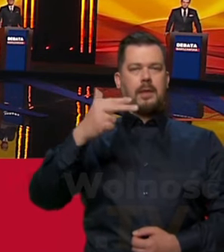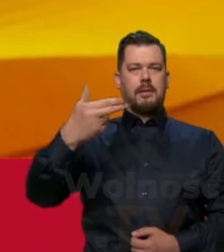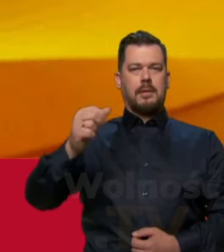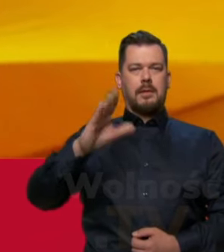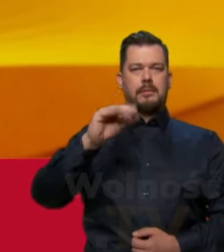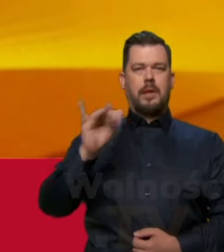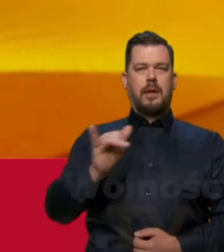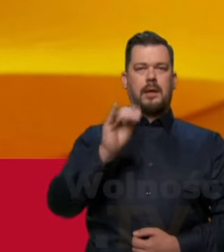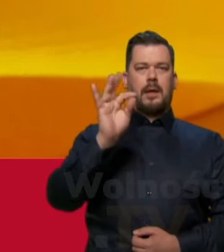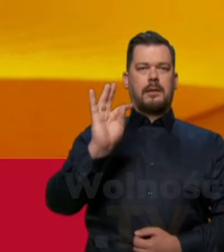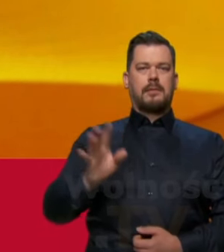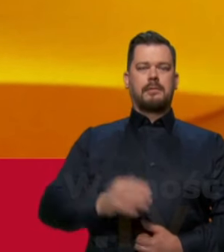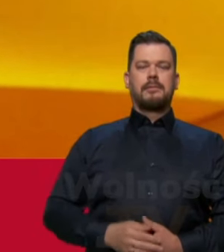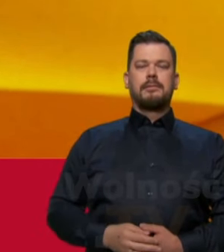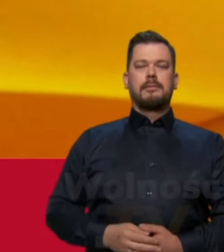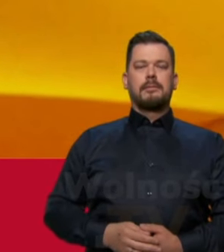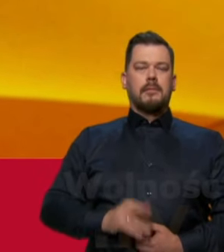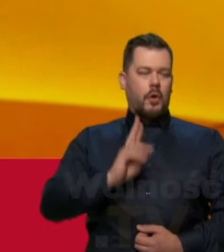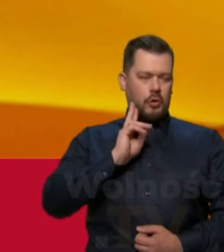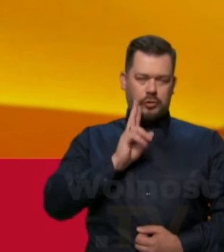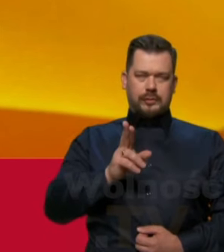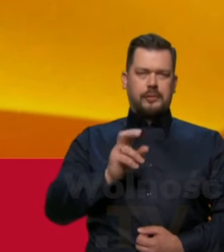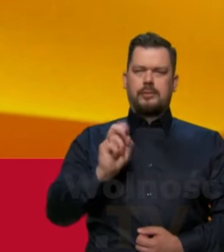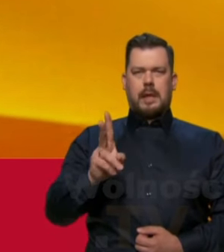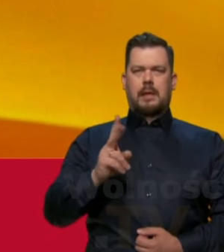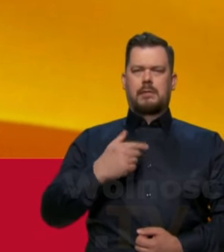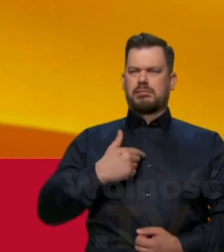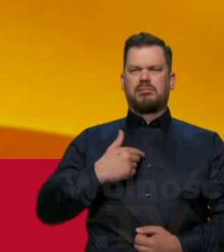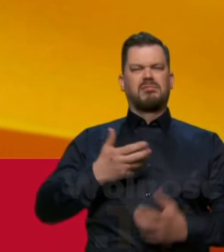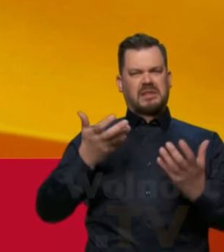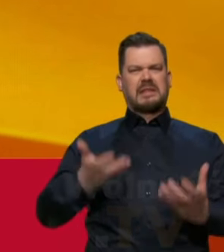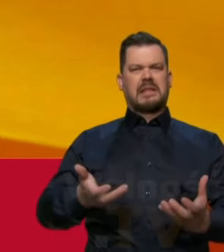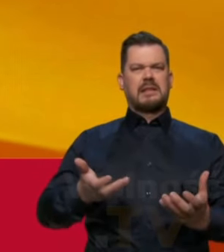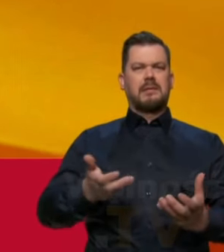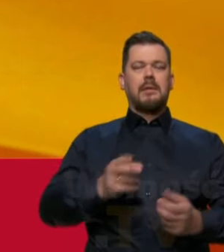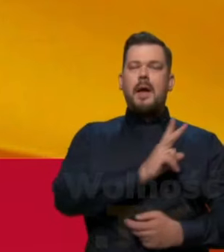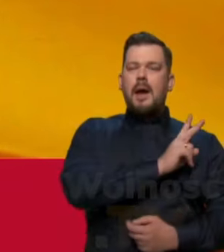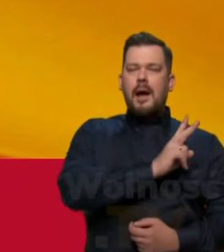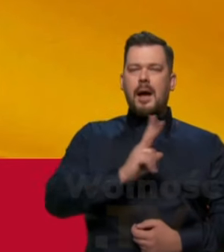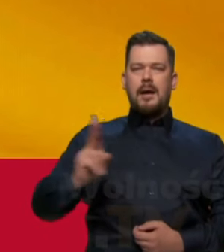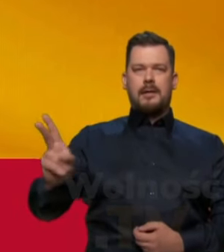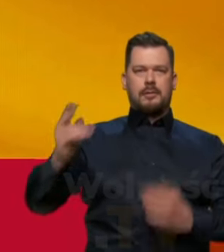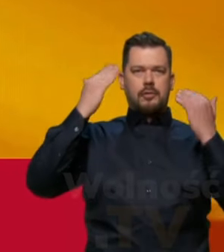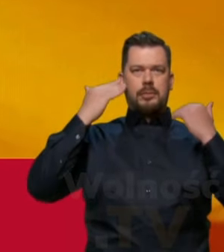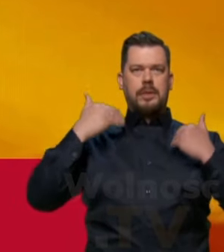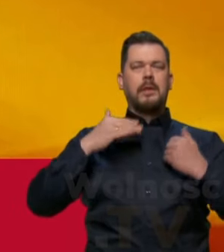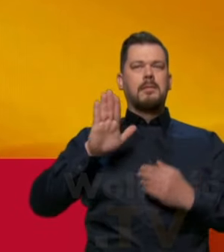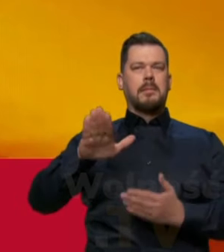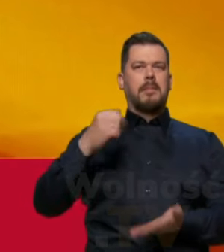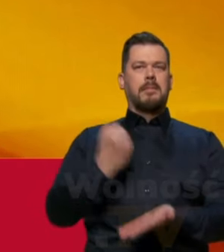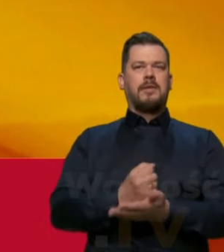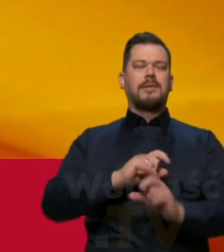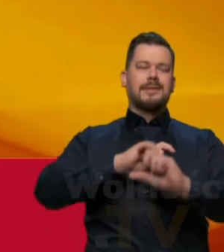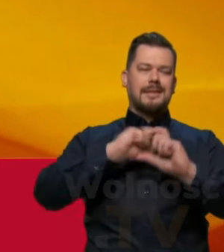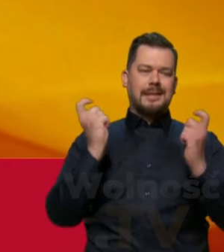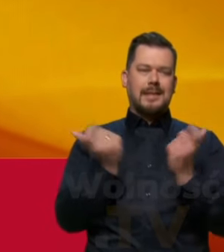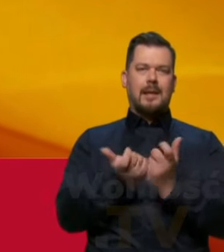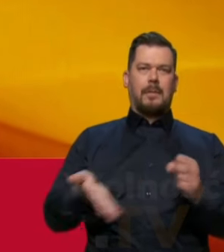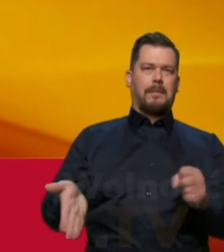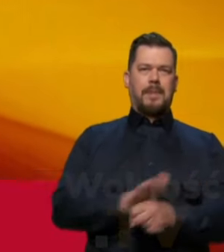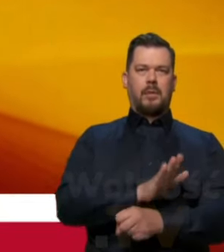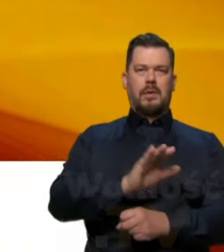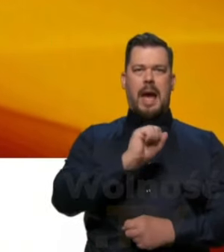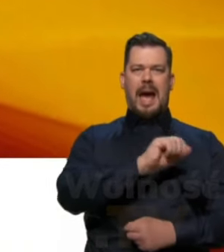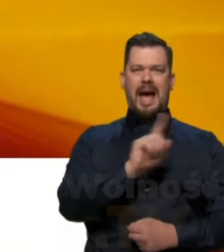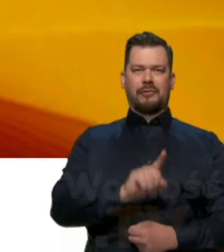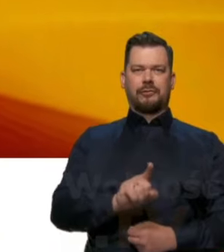głos. Oczywiście popieram to rozwiązanie, bo każdy szpital zobowiązany jest wypełniać pełnię swojego kontraktu z